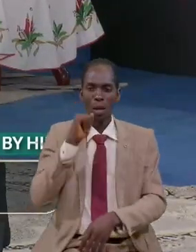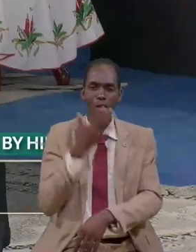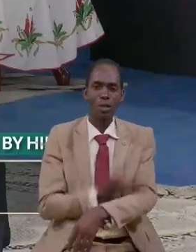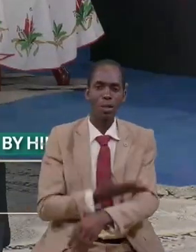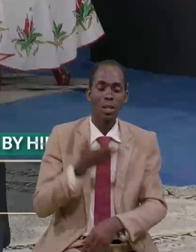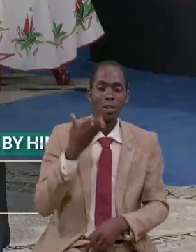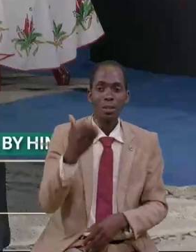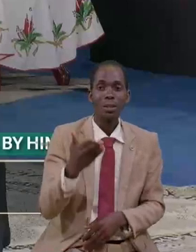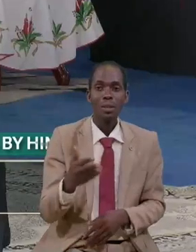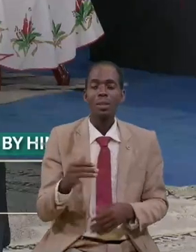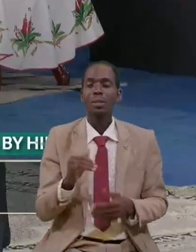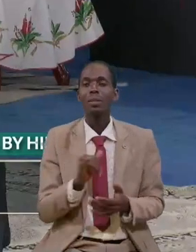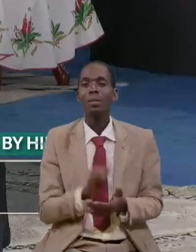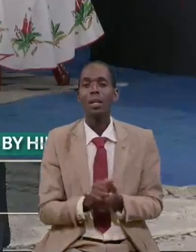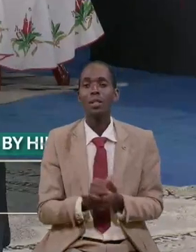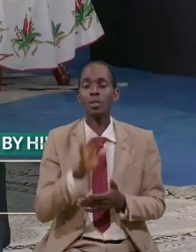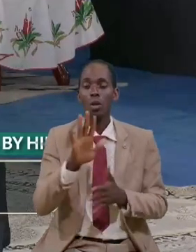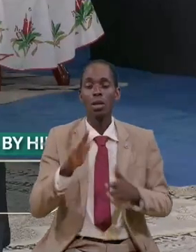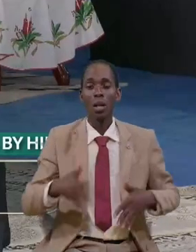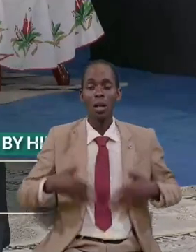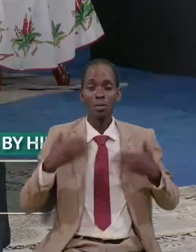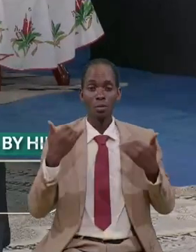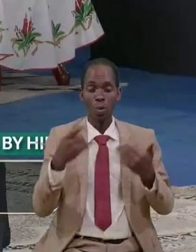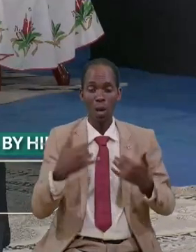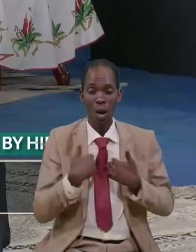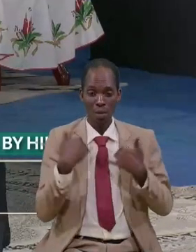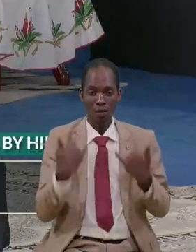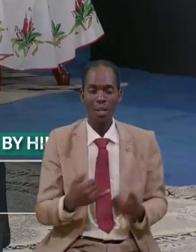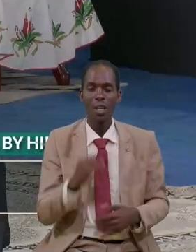la vie que tu as maintenant est noble.